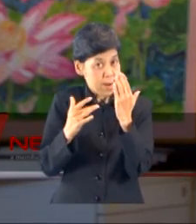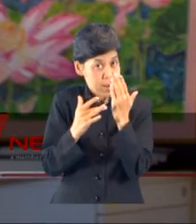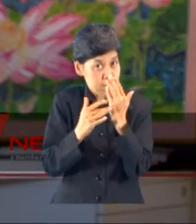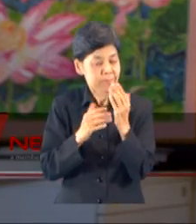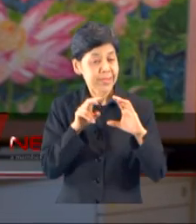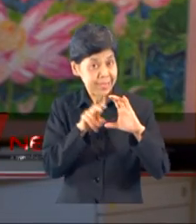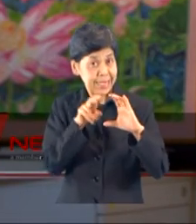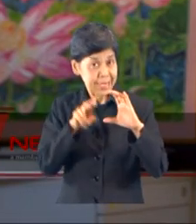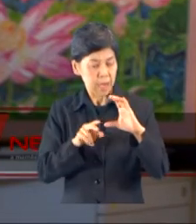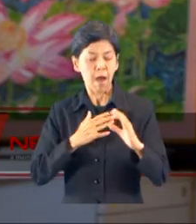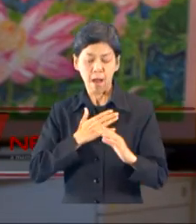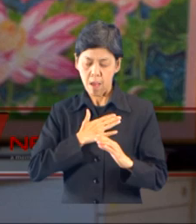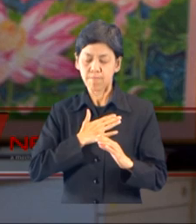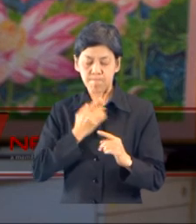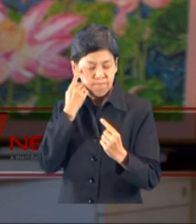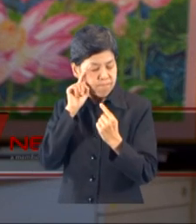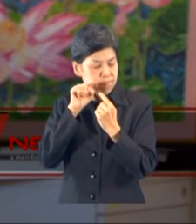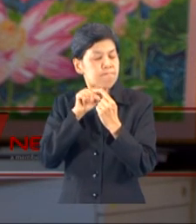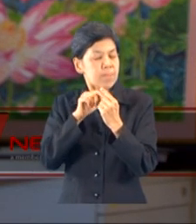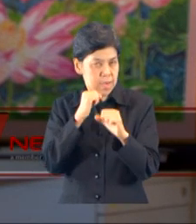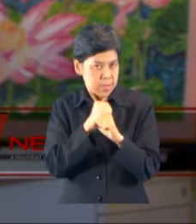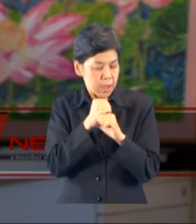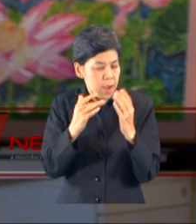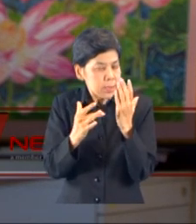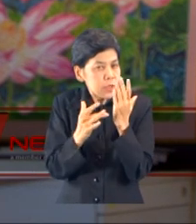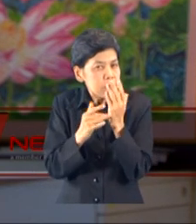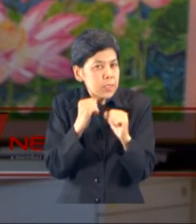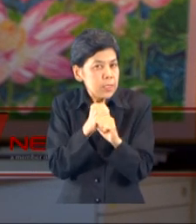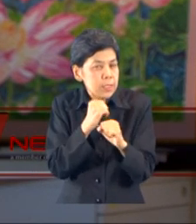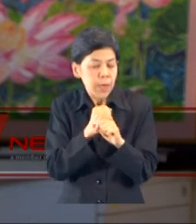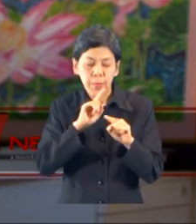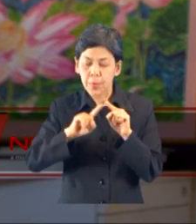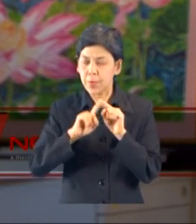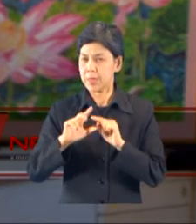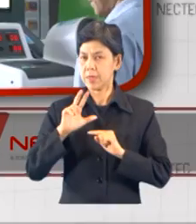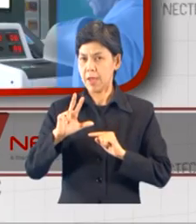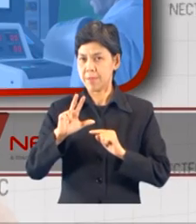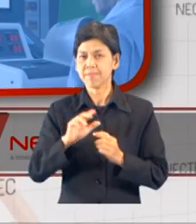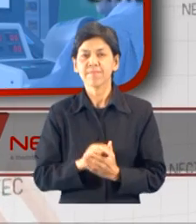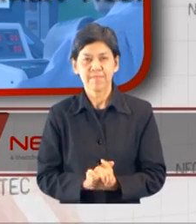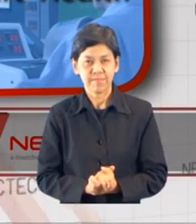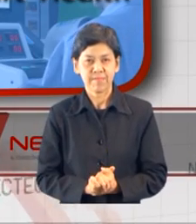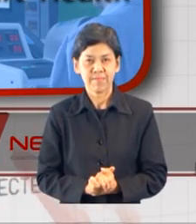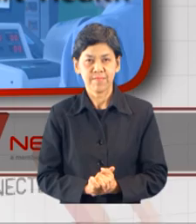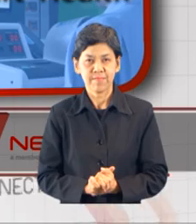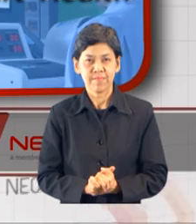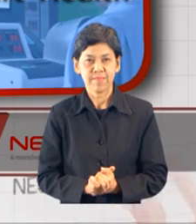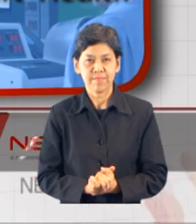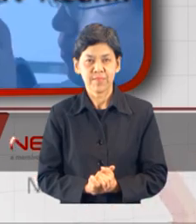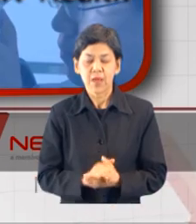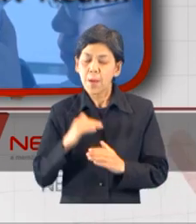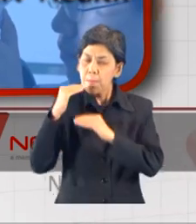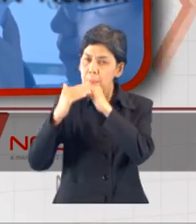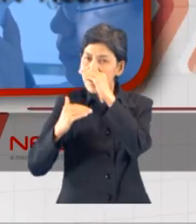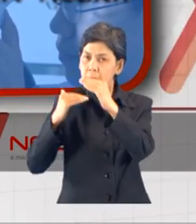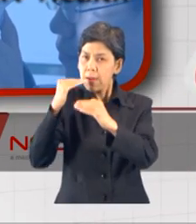ของ NECTECH เรามุ่งเน้นพัฒนาเทคโนโลยีเพื่อสนับสนุนงานหลัก3ด้าน Smart Healthเป็น